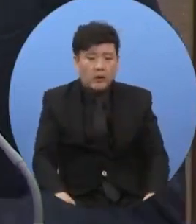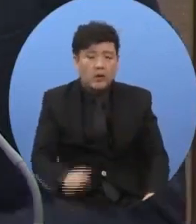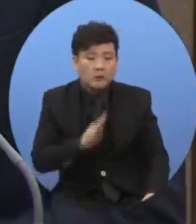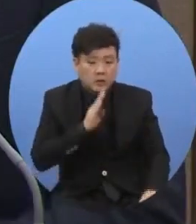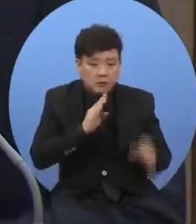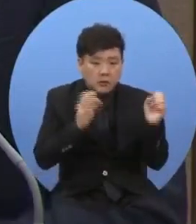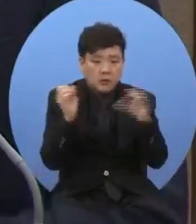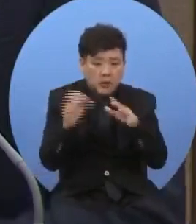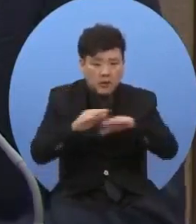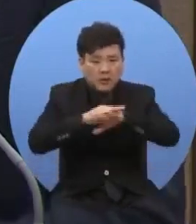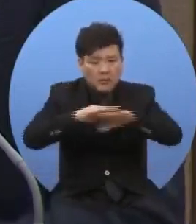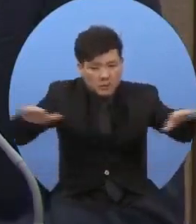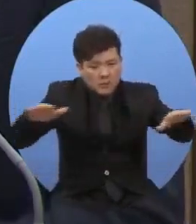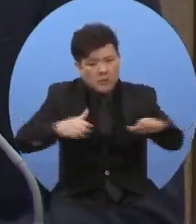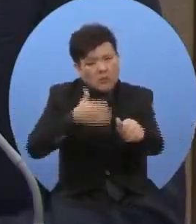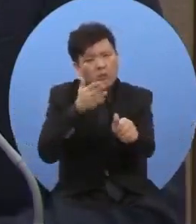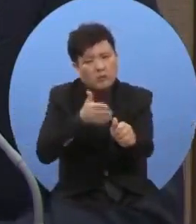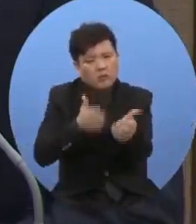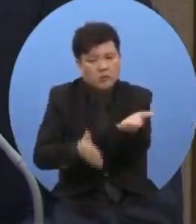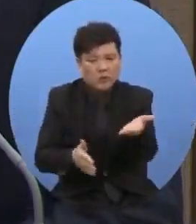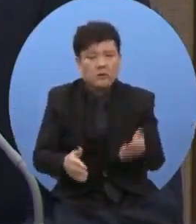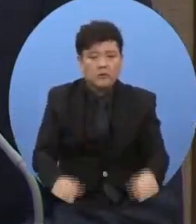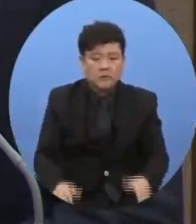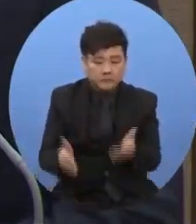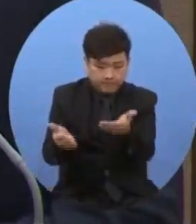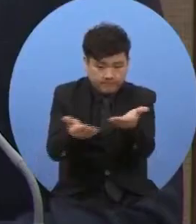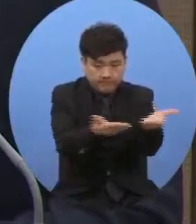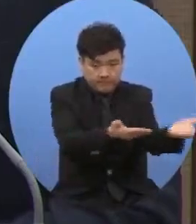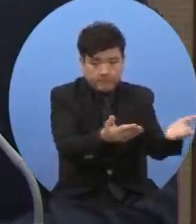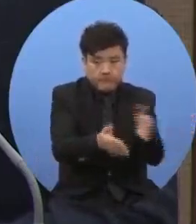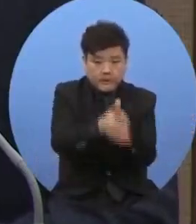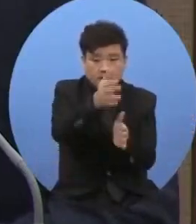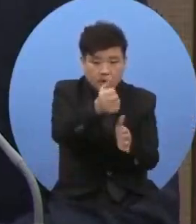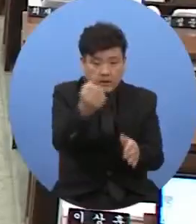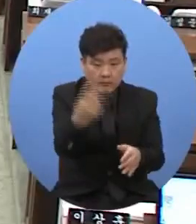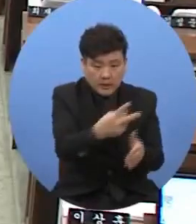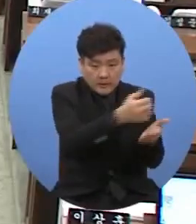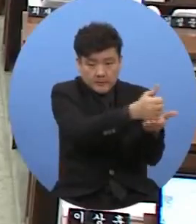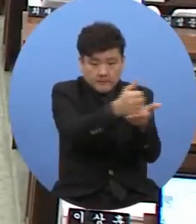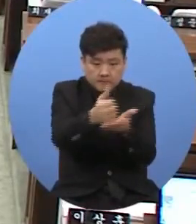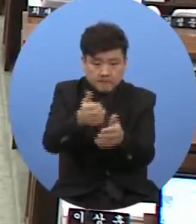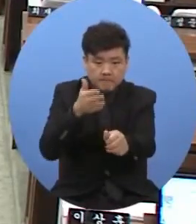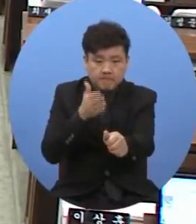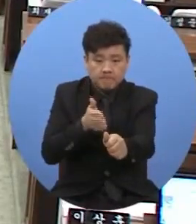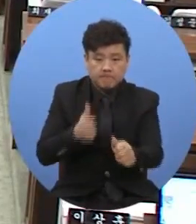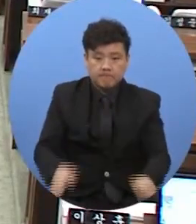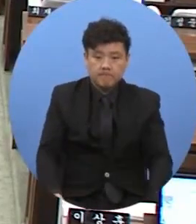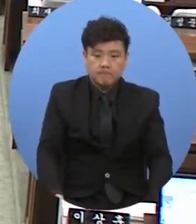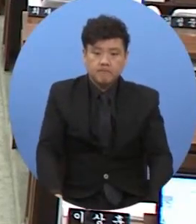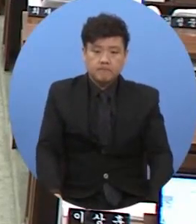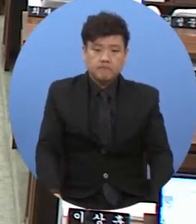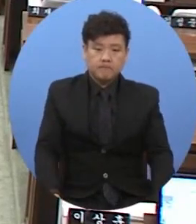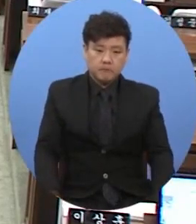예, 수 있게 그러겠습니다. 바로 좀 행동해 주시면 예. 감사하겠습니다. 네, 들어가 주십시오. 시장님 다시 앞으로 보시겠습니다.